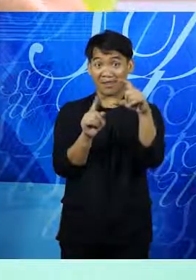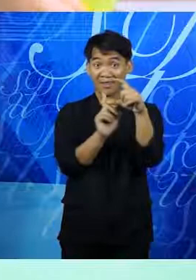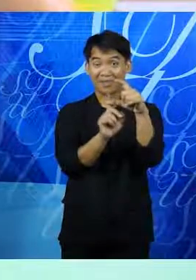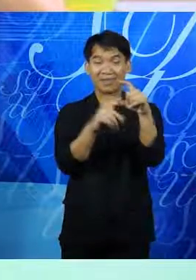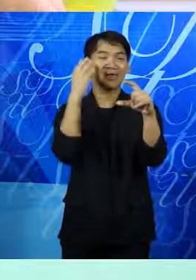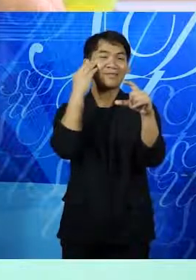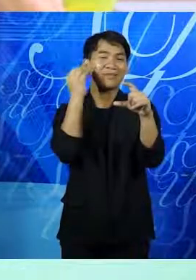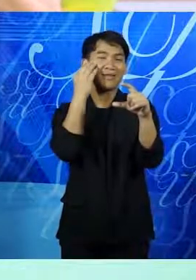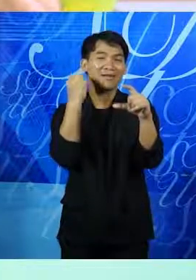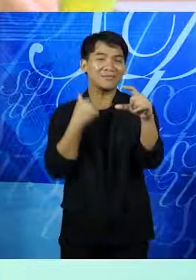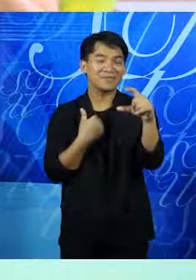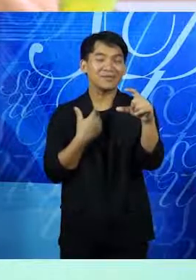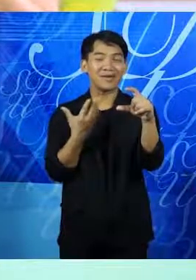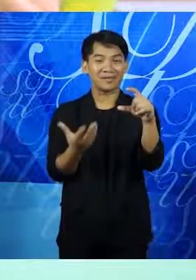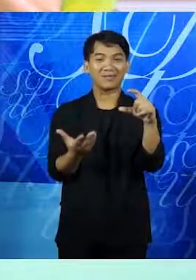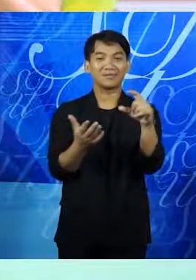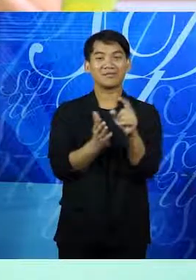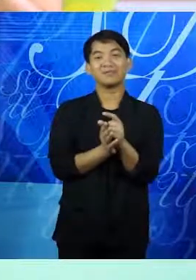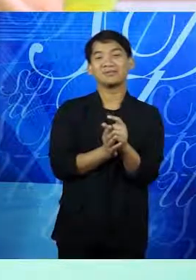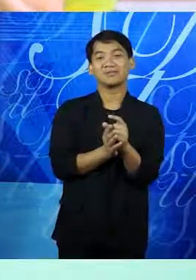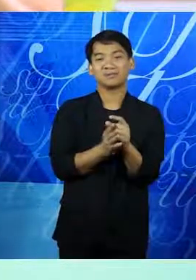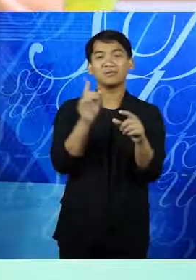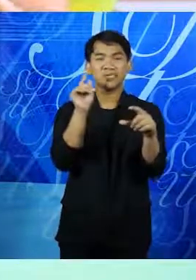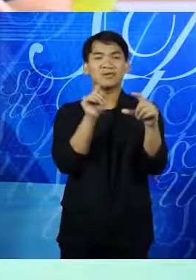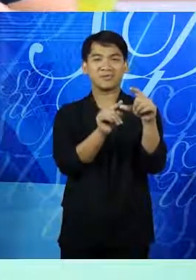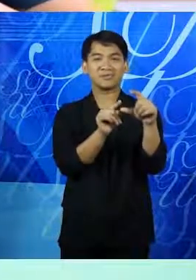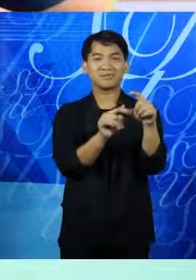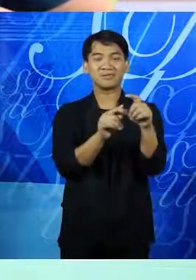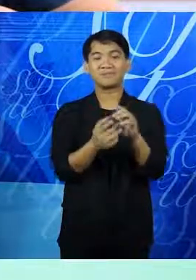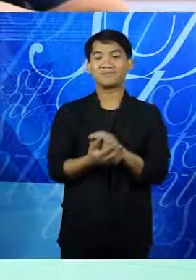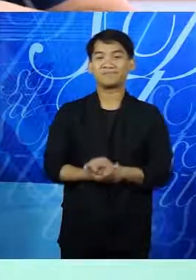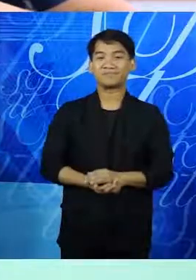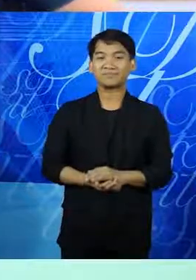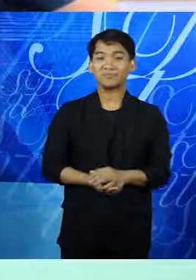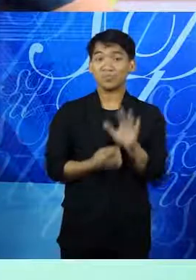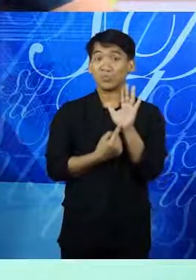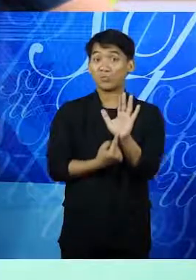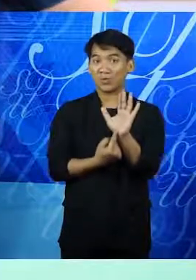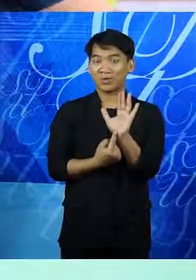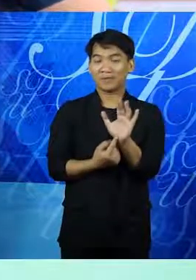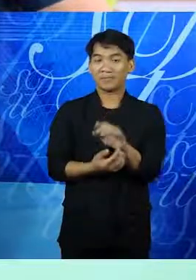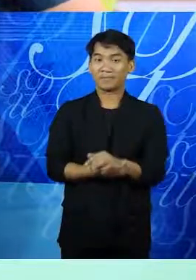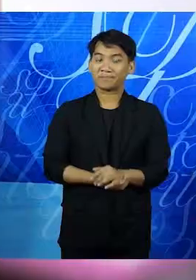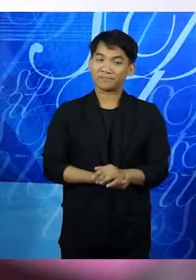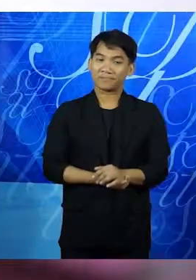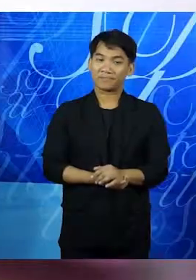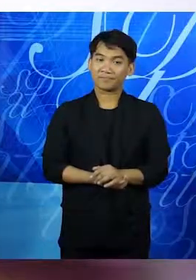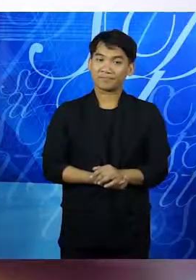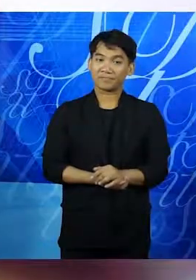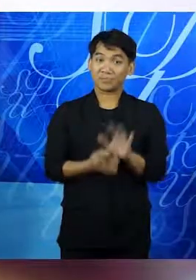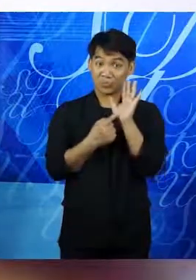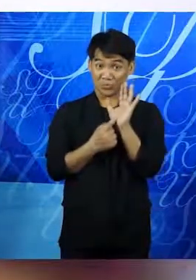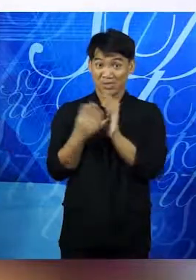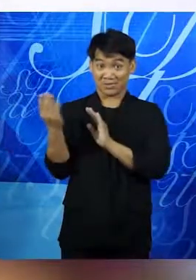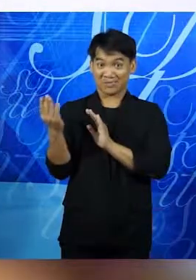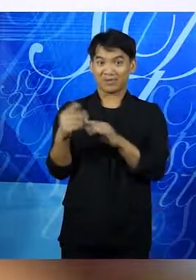ะเราเน้นคำตรงไหนเราให้ใช้ลูกศรชี้ไปตรงนั้นนะคะอย่างเช่นคำนี้น